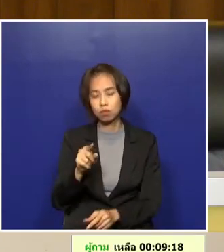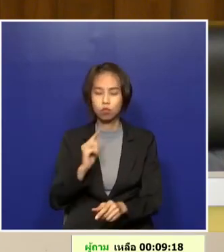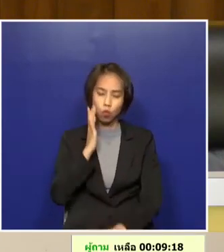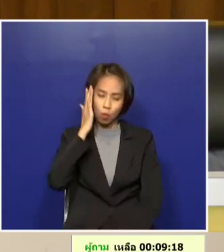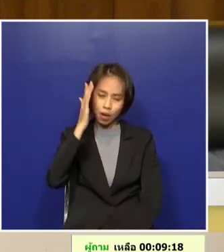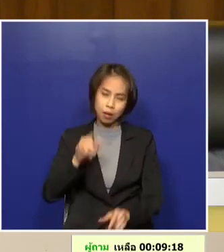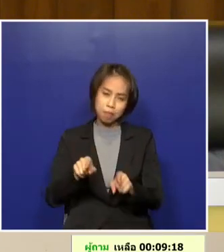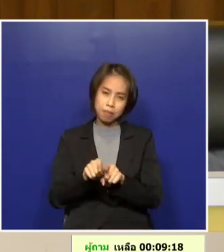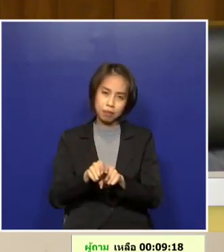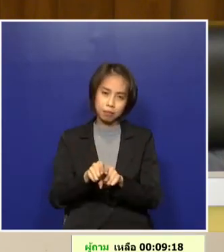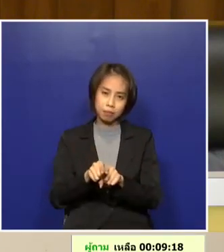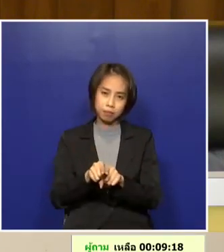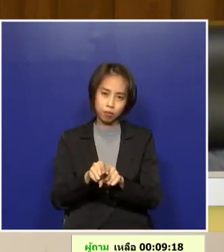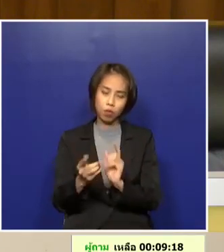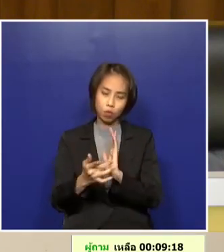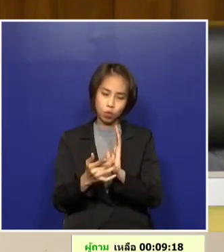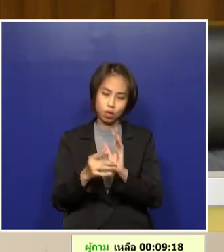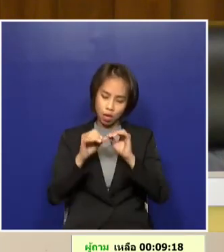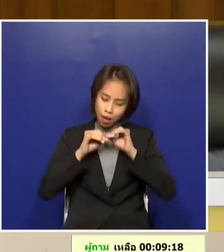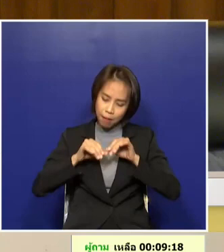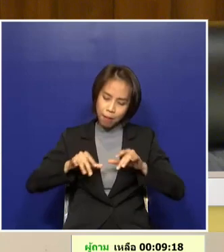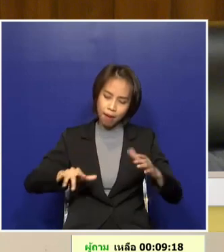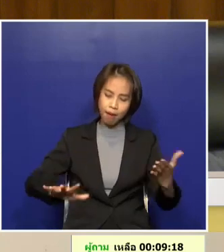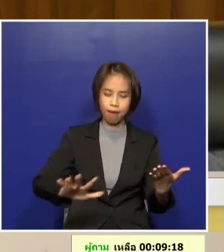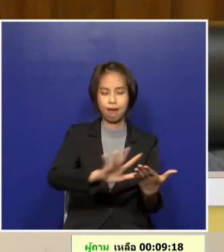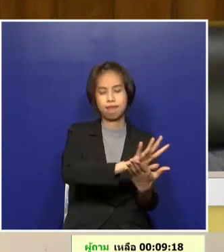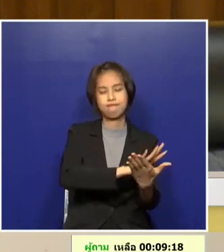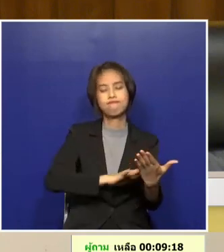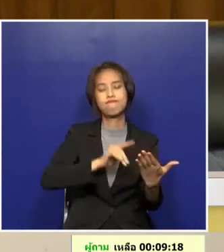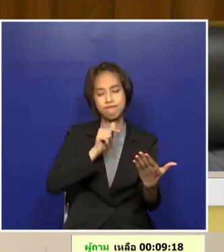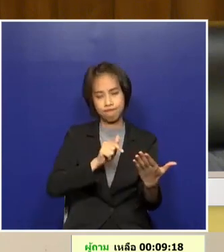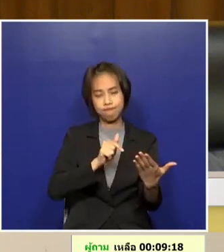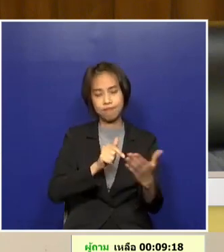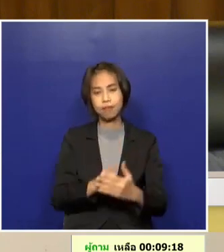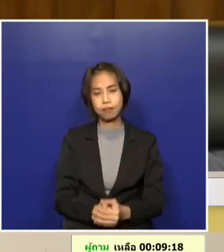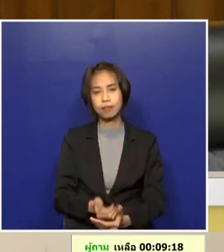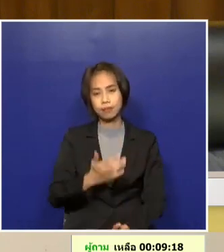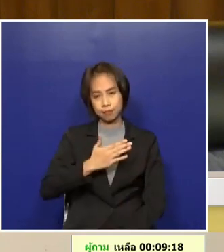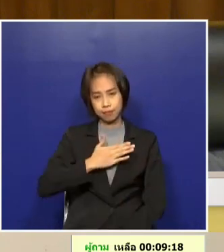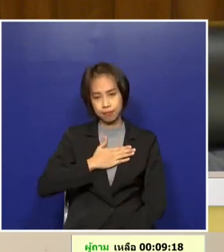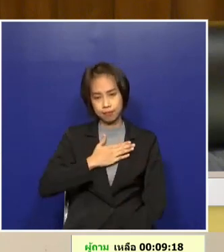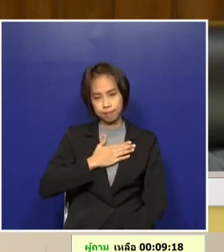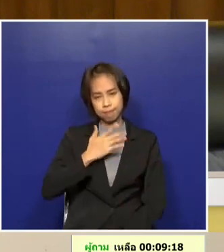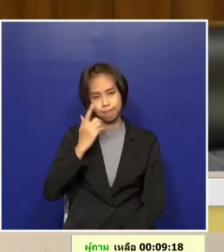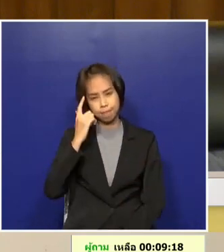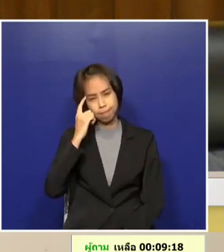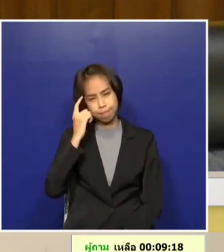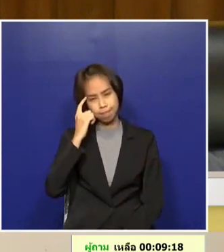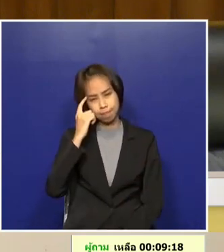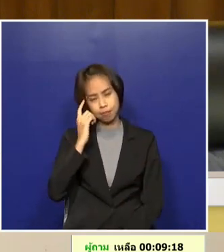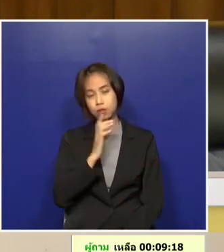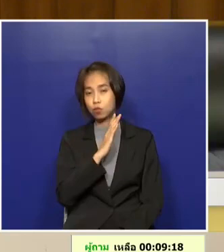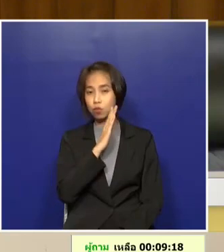ของการใช้เทคโนโลยีนี่ให้มากที่สุดนะครับอันนี้ก็เป็นเรื่องที่ผมคิดว่าก็เมื่อเราอยาก